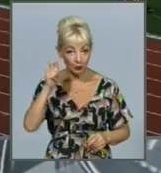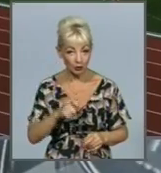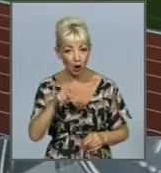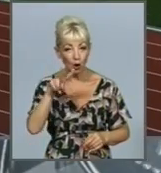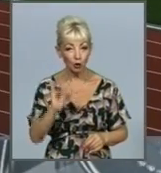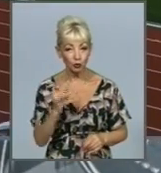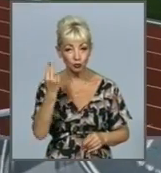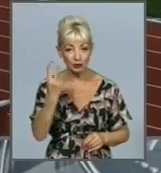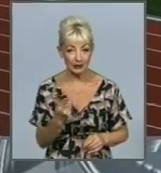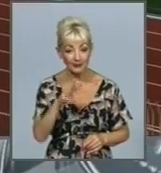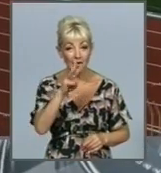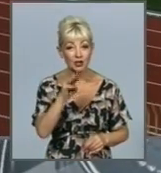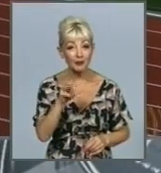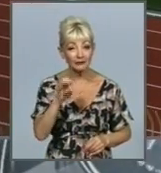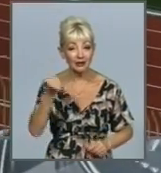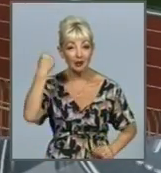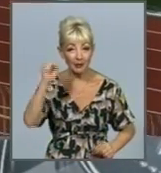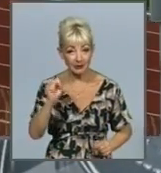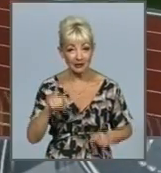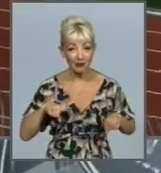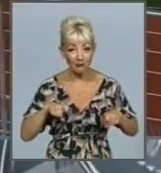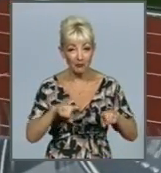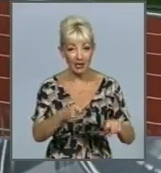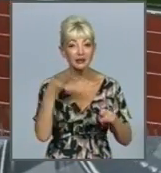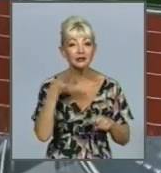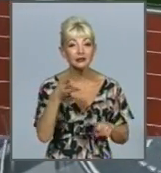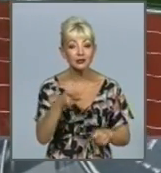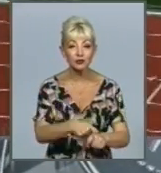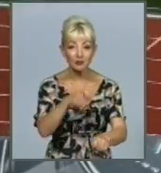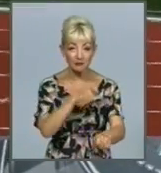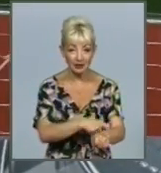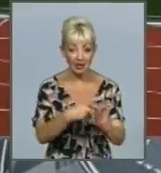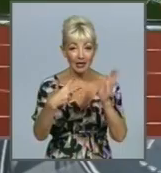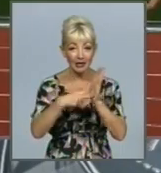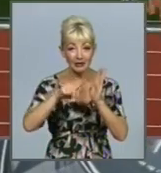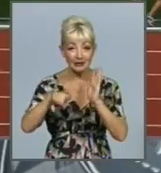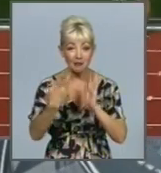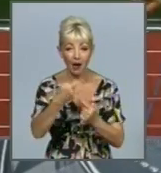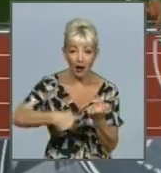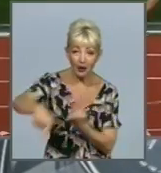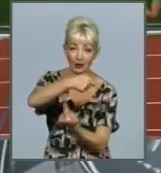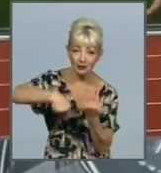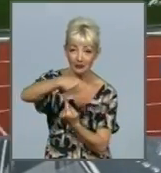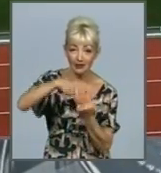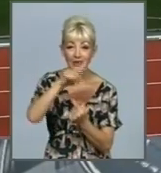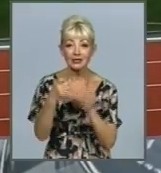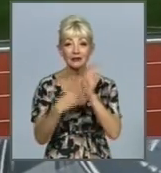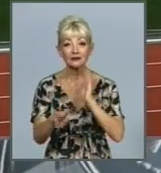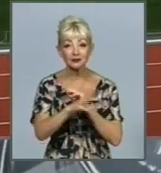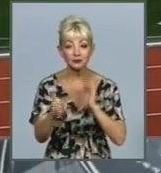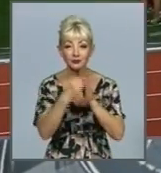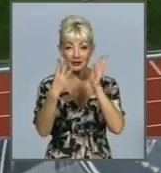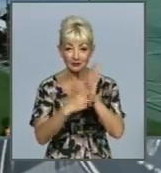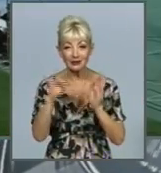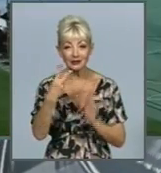Луцке. Юлия Шматенко одержала победу в беге на 3000 метров. 7,5 кругов она преодолела за 9